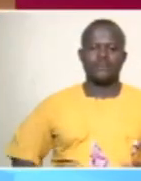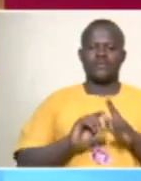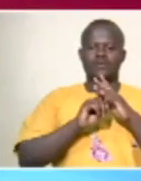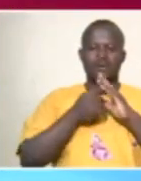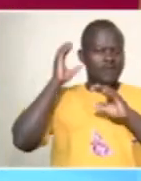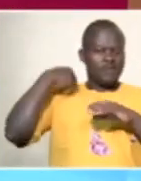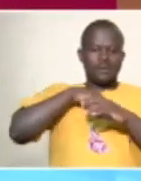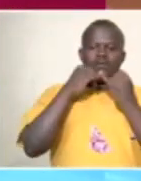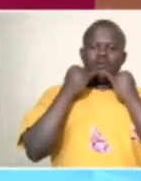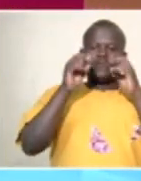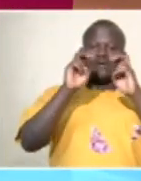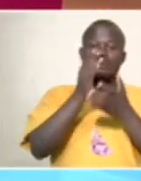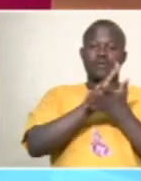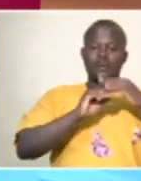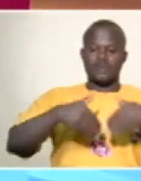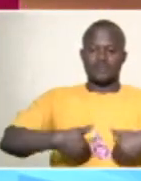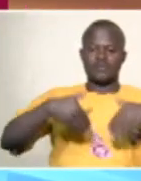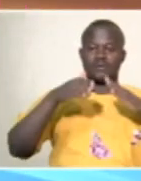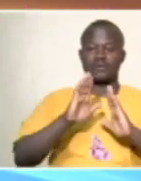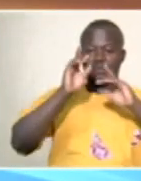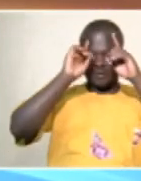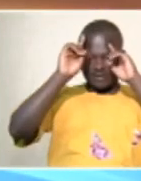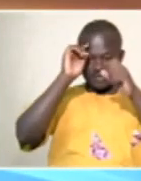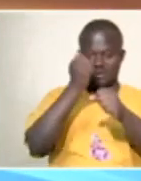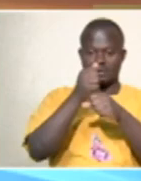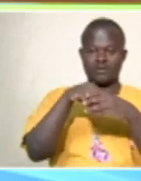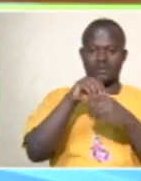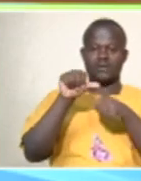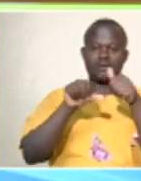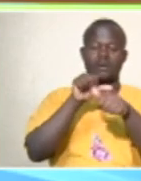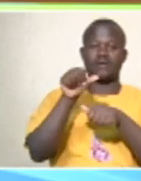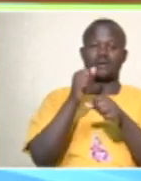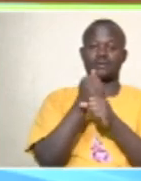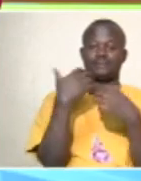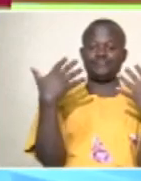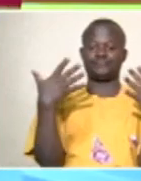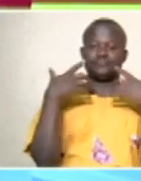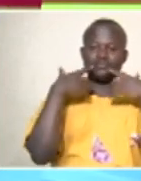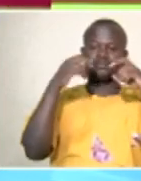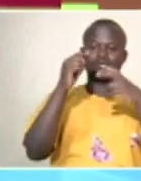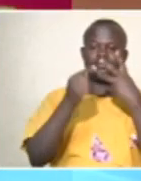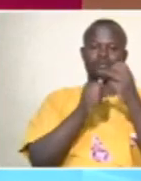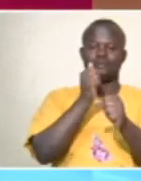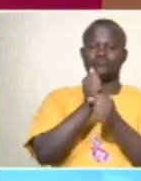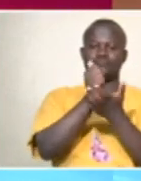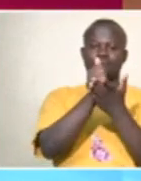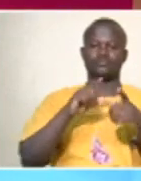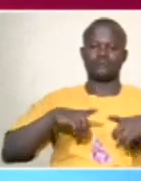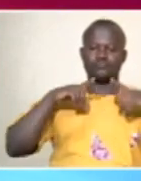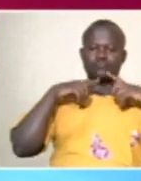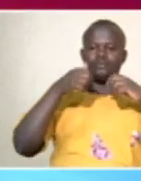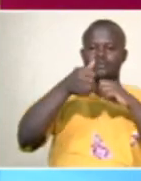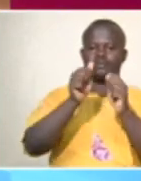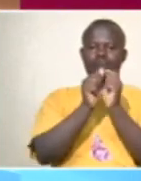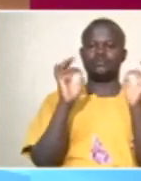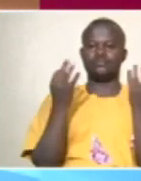Dutangira amakuru tubabwira ko bamwe mu rubyiruko rwihangiye imirimo mu bijyanye n'ubukorikori bavuga ko ibyo bakora bibafasha kwibeshaho bo